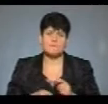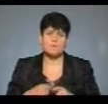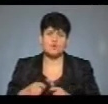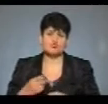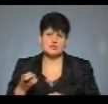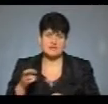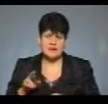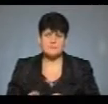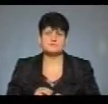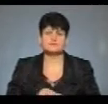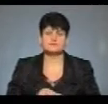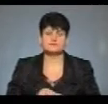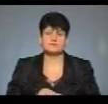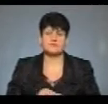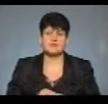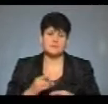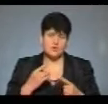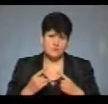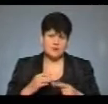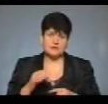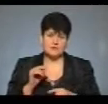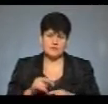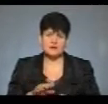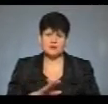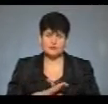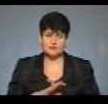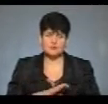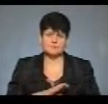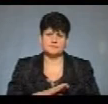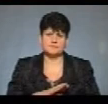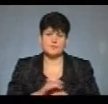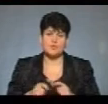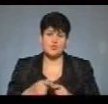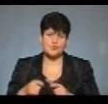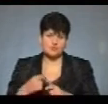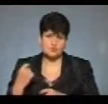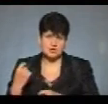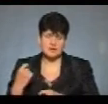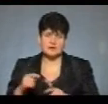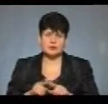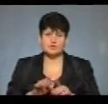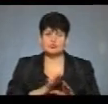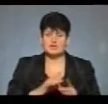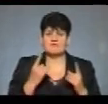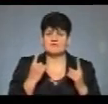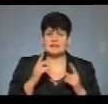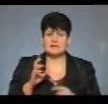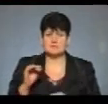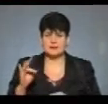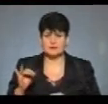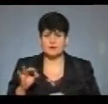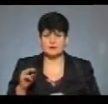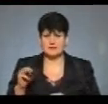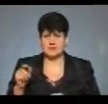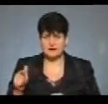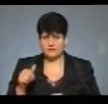порушення. Власне, говорили ми про те, як відбувалися і порушення були також у Великобірківській ОТГ. Наші